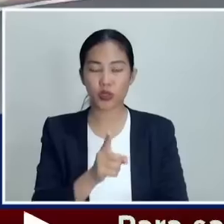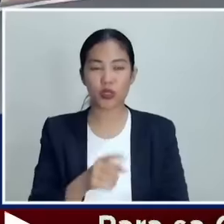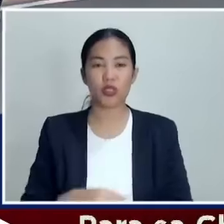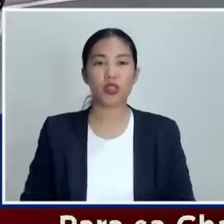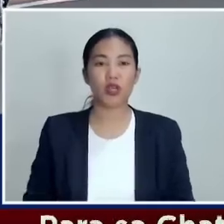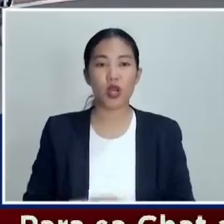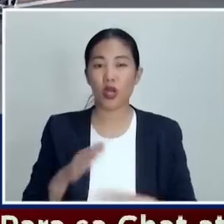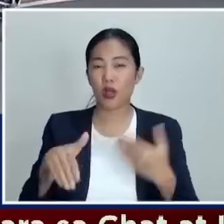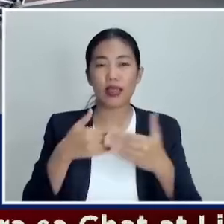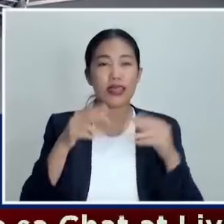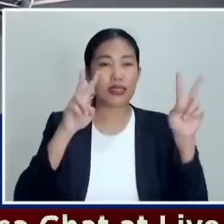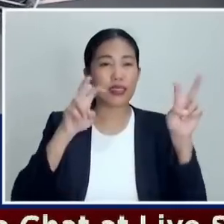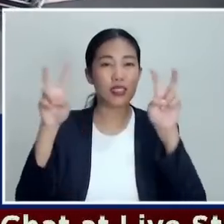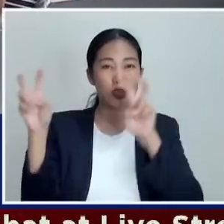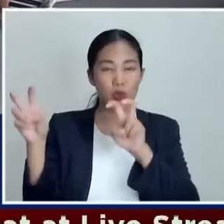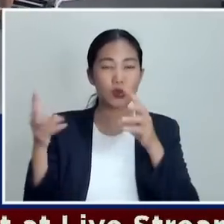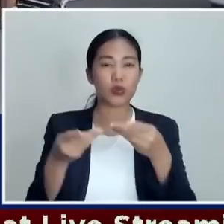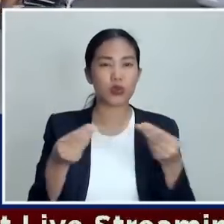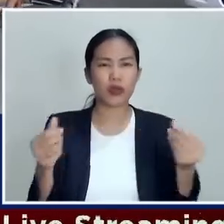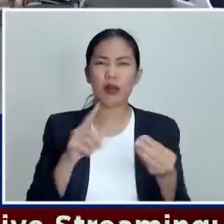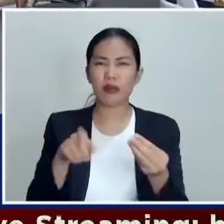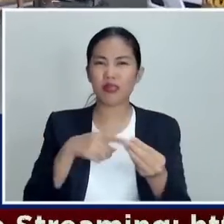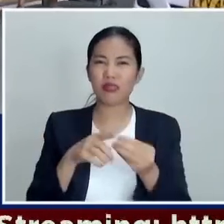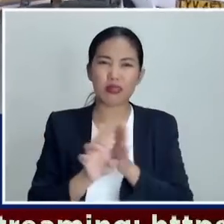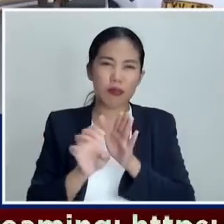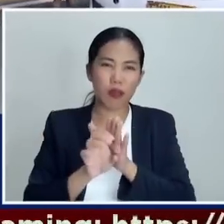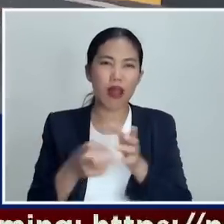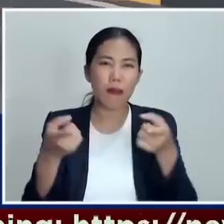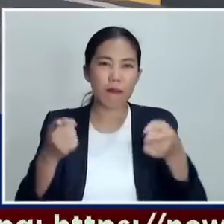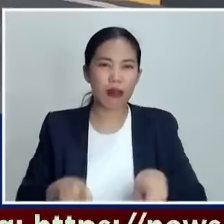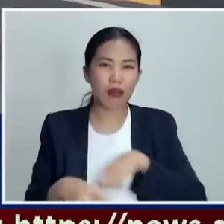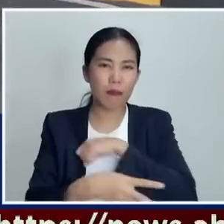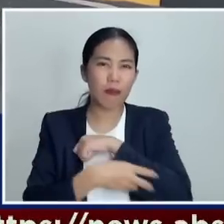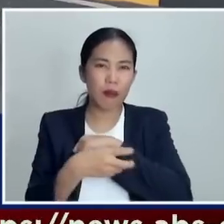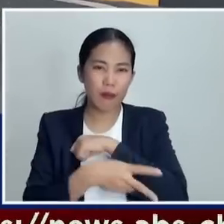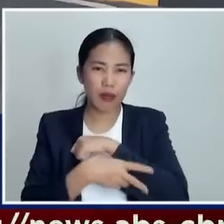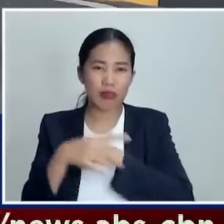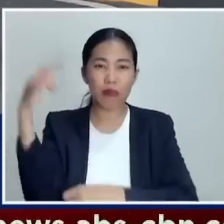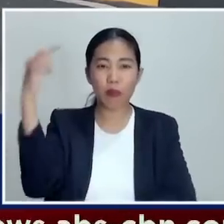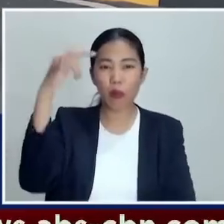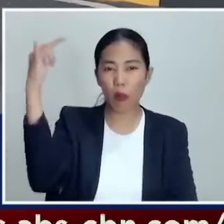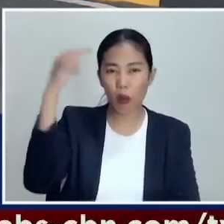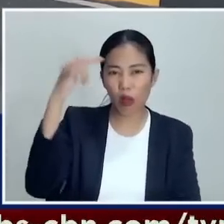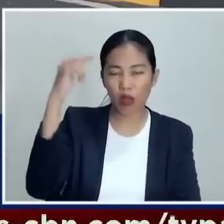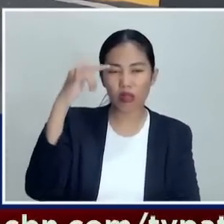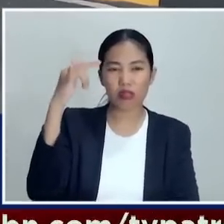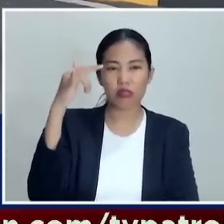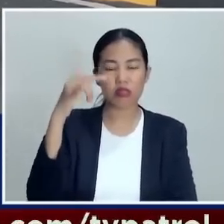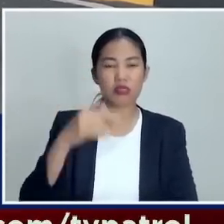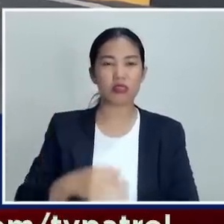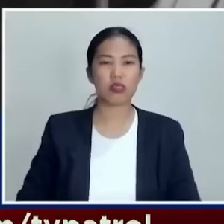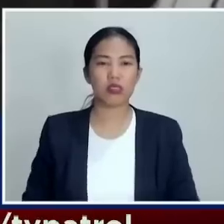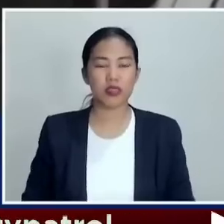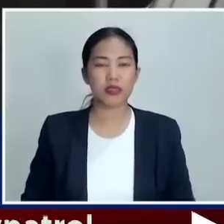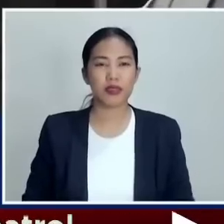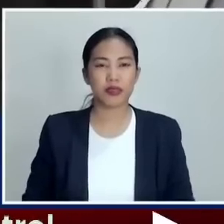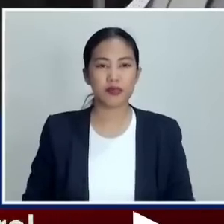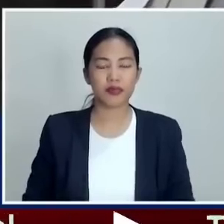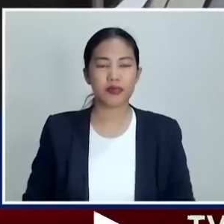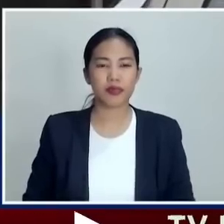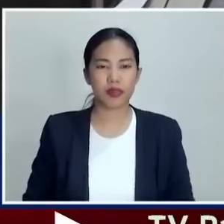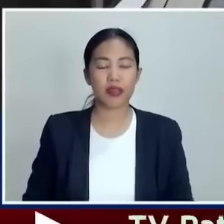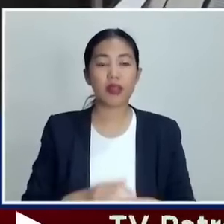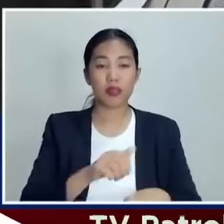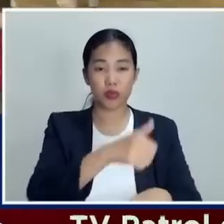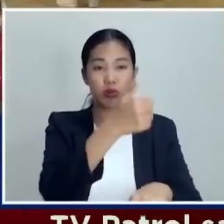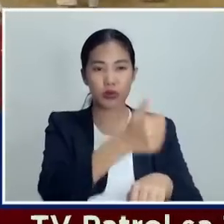issue ng umano'y nakawan sa ilang pasahero sa airport security screening checkpoint. Nagpwesto na ang